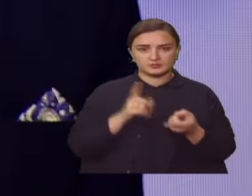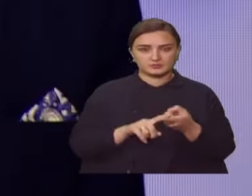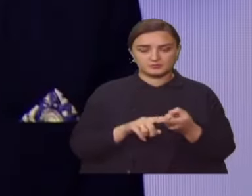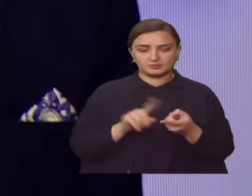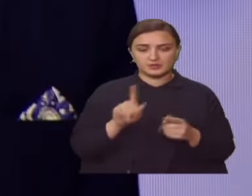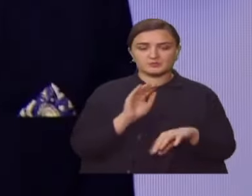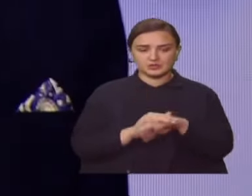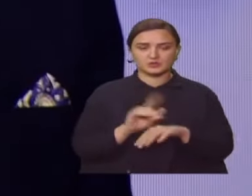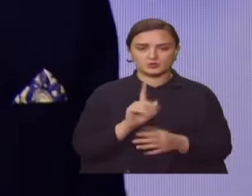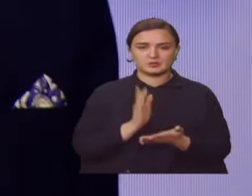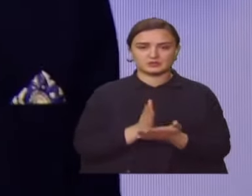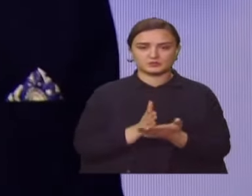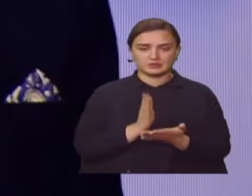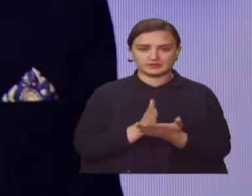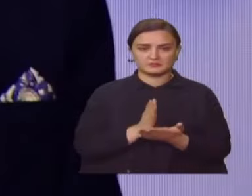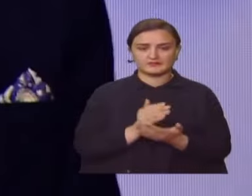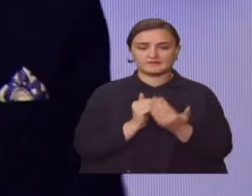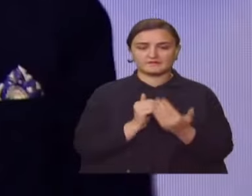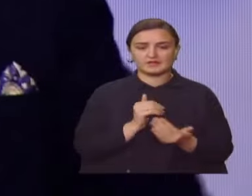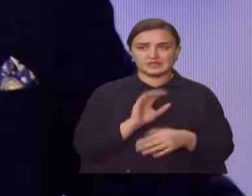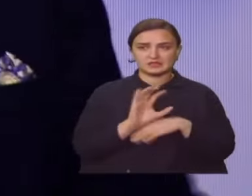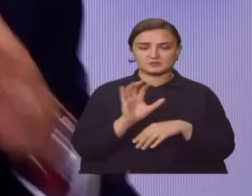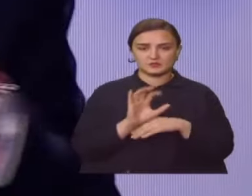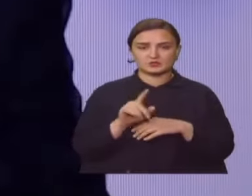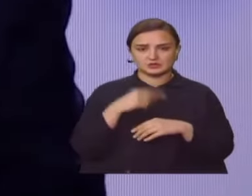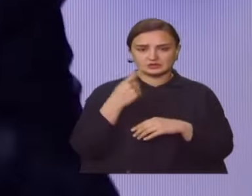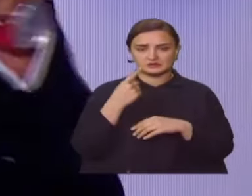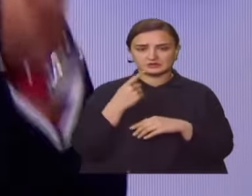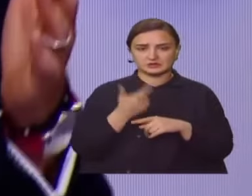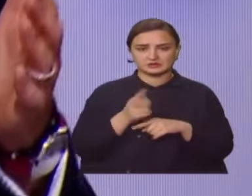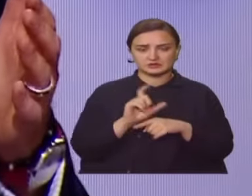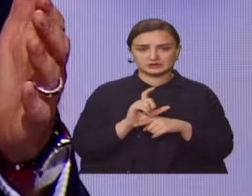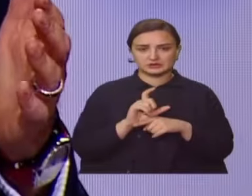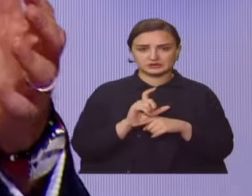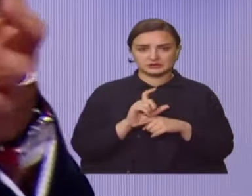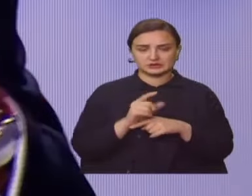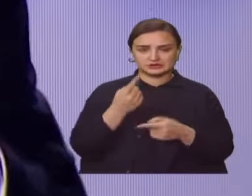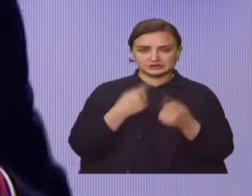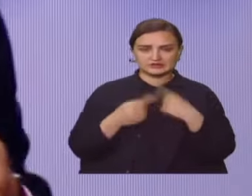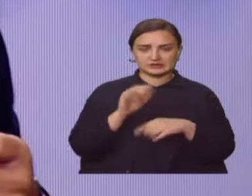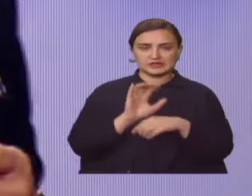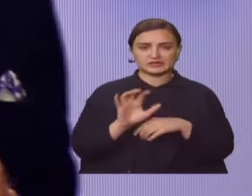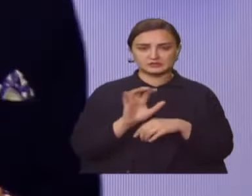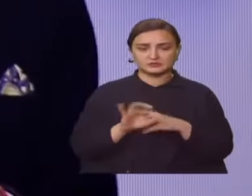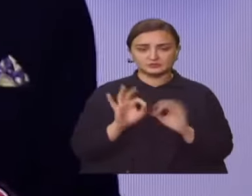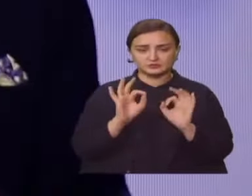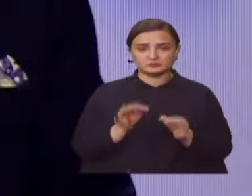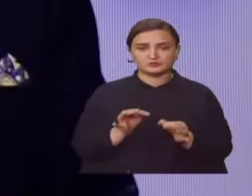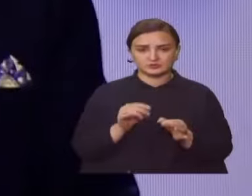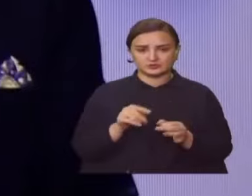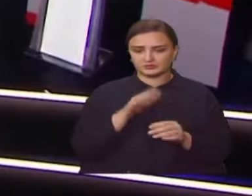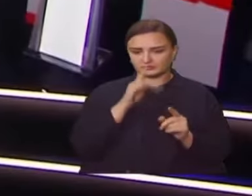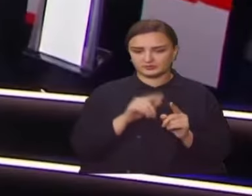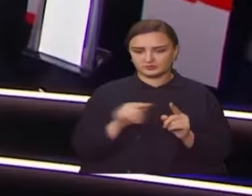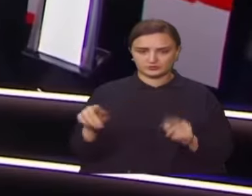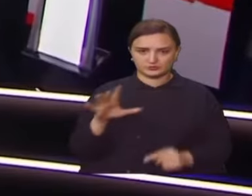ფაქტია რომ არსებობს. ფაქტია რომ არსებობს, თქვენ ექსპორტი ახსენეთ, სადაც საკმაოდ დიდი წილი რეექსპორტზე მოდის, რომლის სწორედ დაბუსტვაც ამ